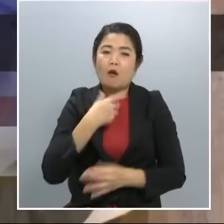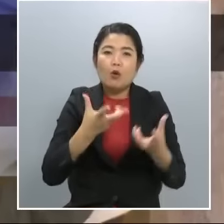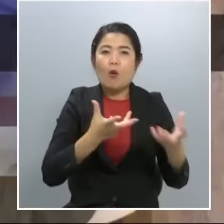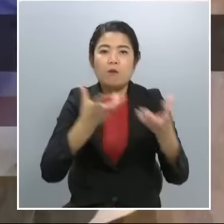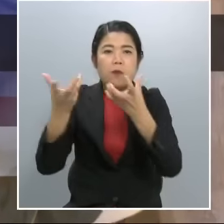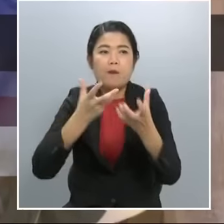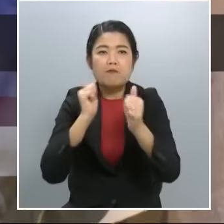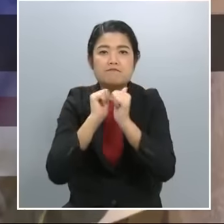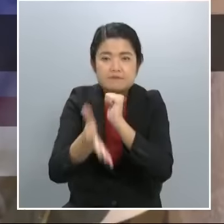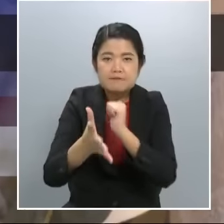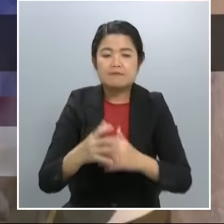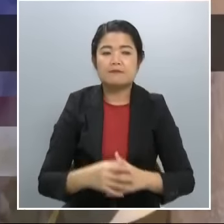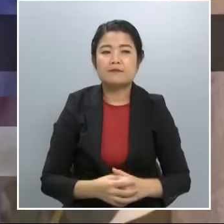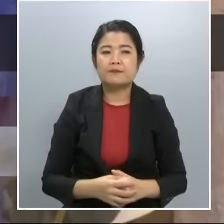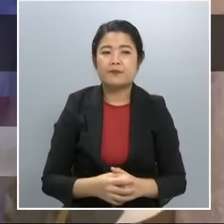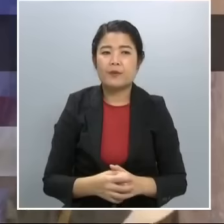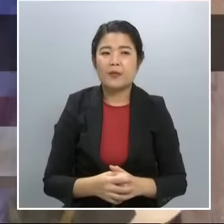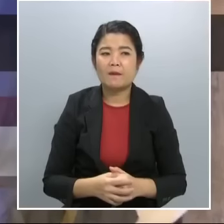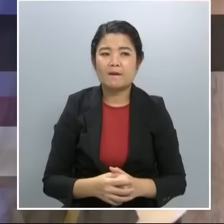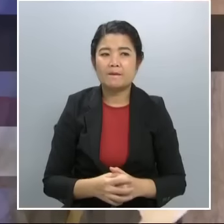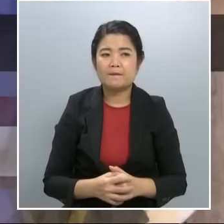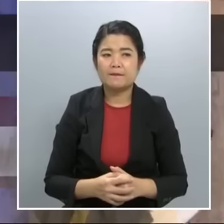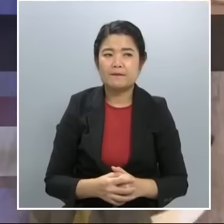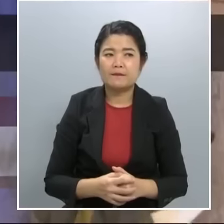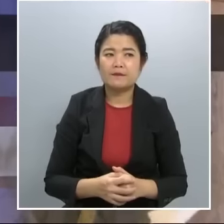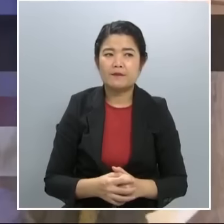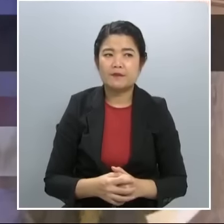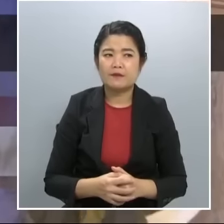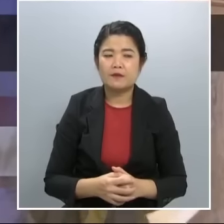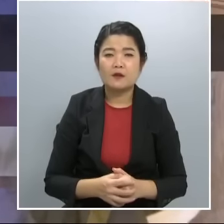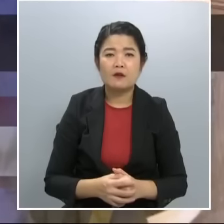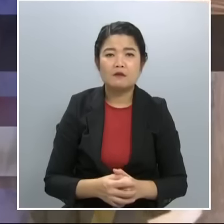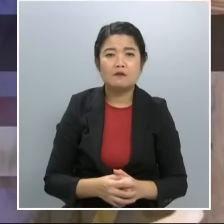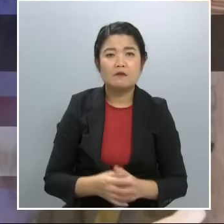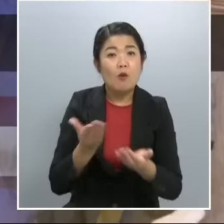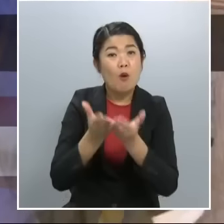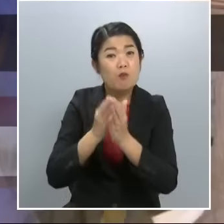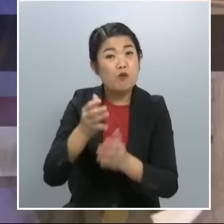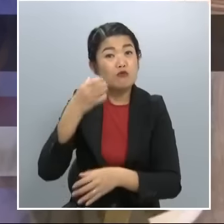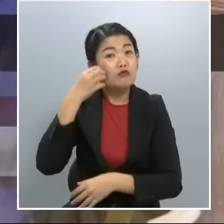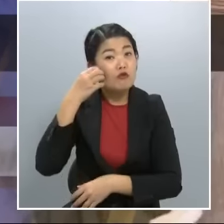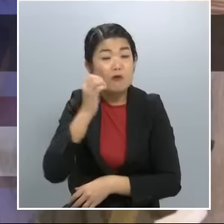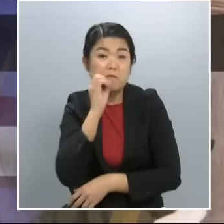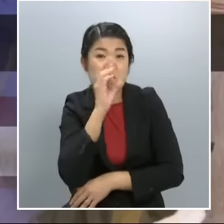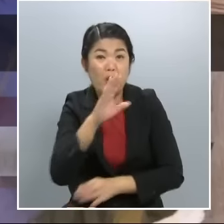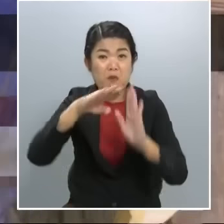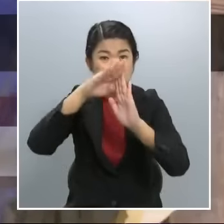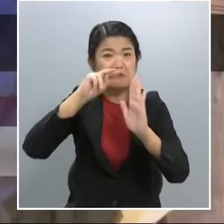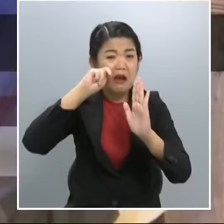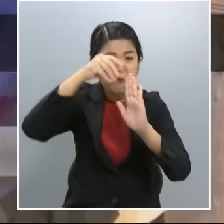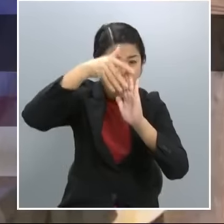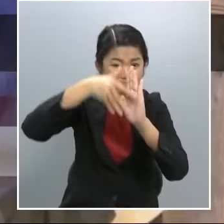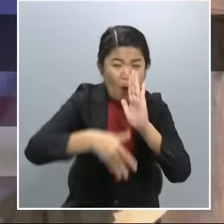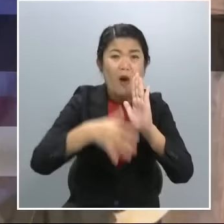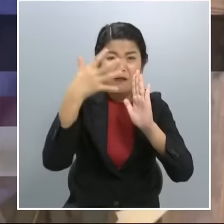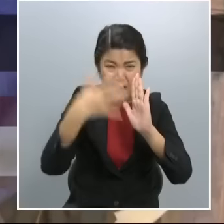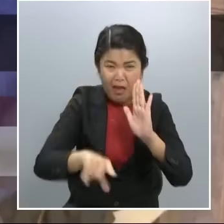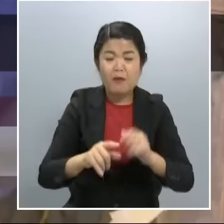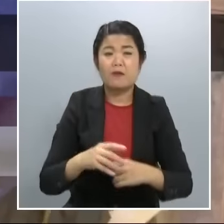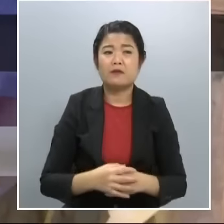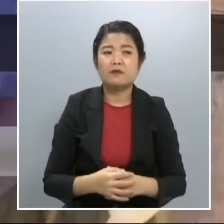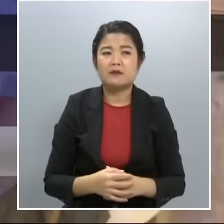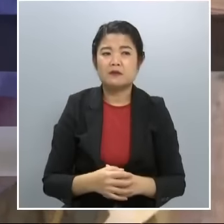เพิ่มเลยๆเพราะว่าอันทางเหนียปุนอันญาติก็โทรมาว่าน้ำตั้งตั้งเหนียปุ้นมาให้รอบแล้วเอาเฮียเนี่ยเาเอา